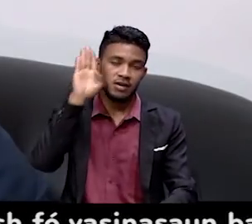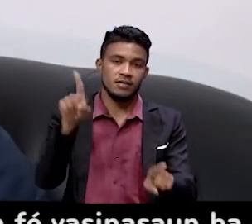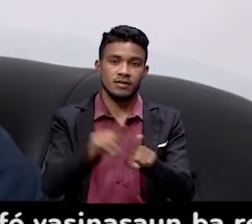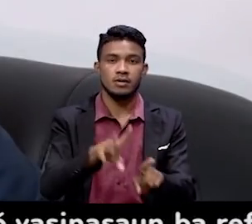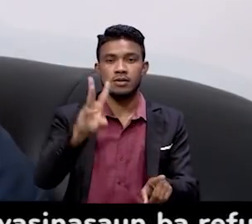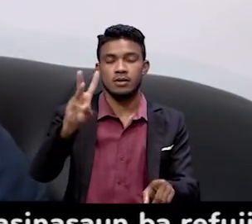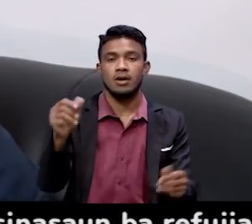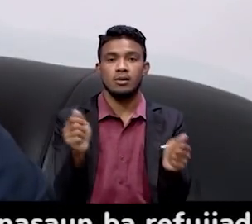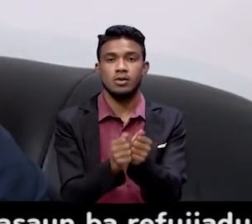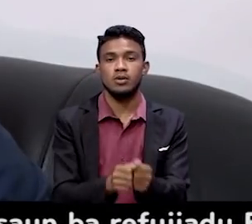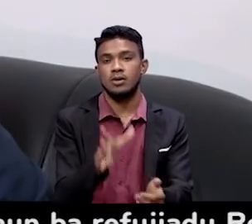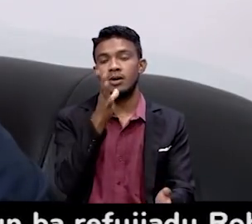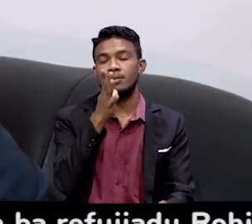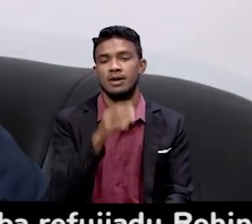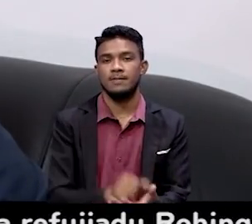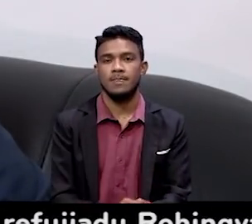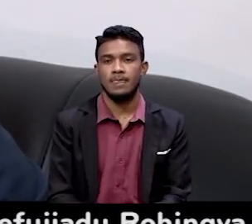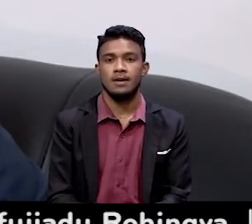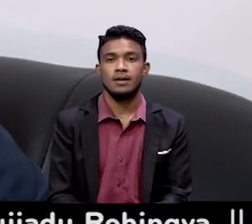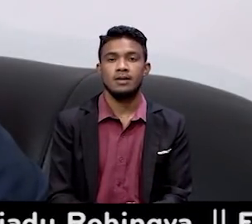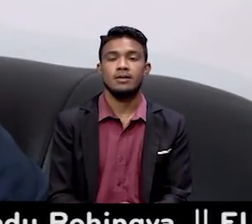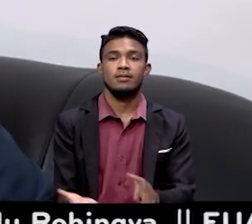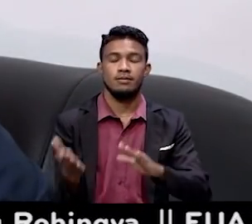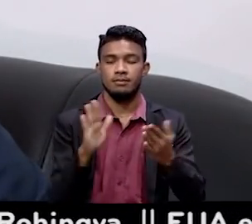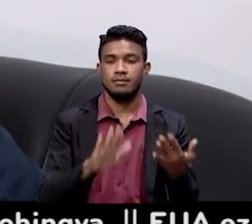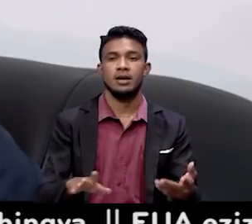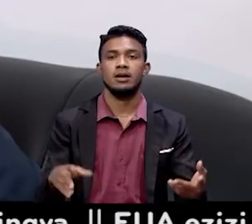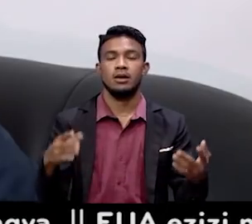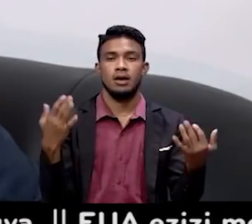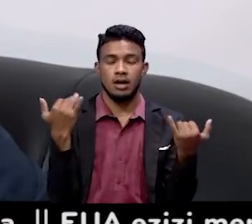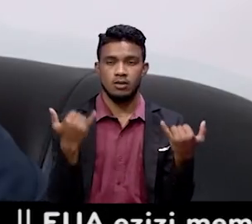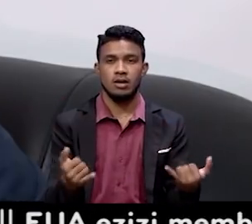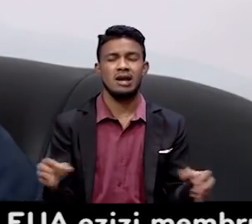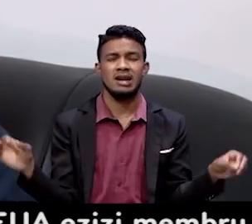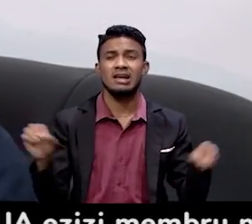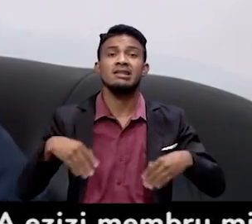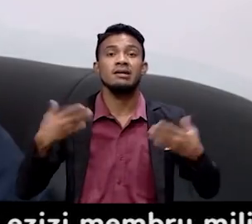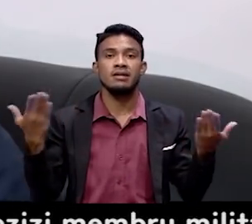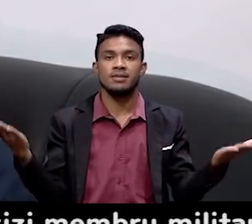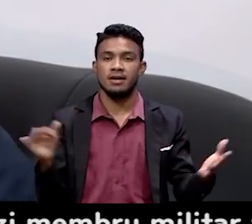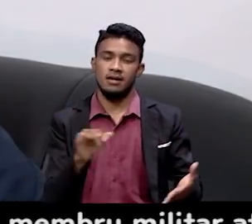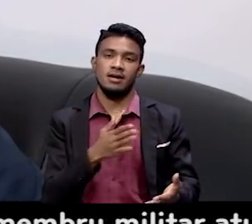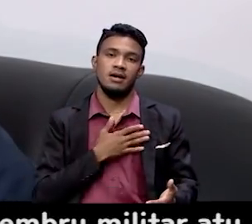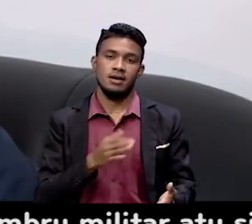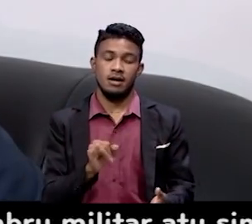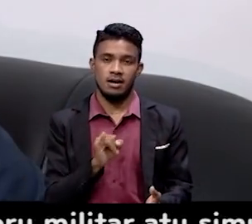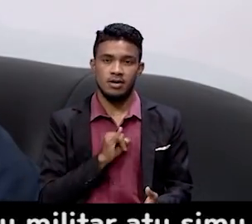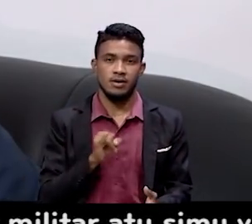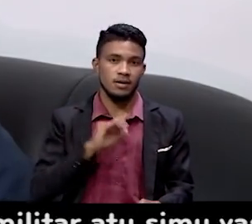mai la conto agora la teni hnebe hauni mau tiru malam mak